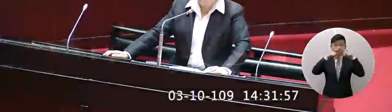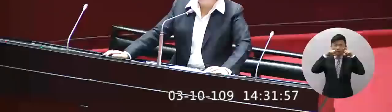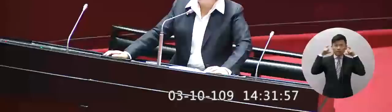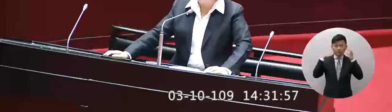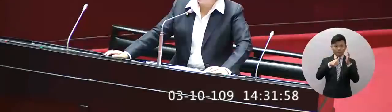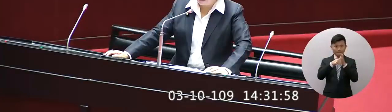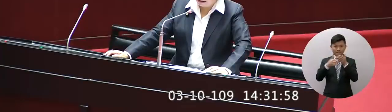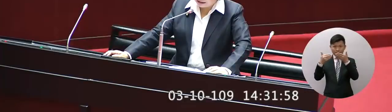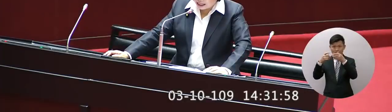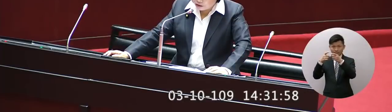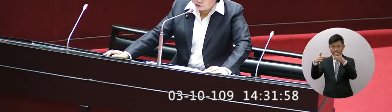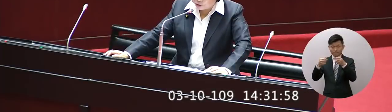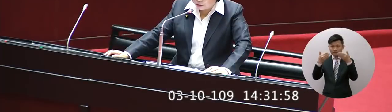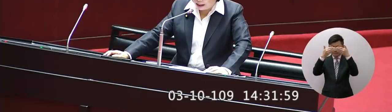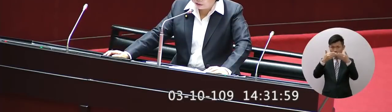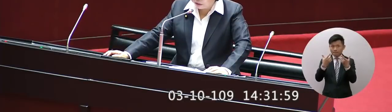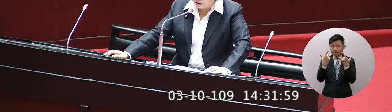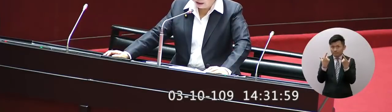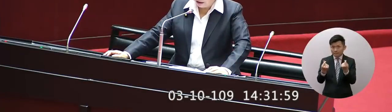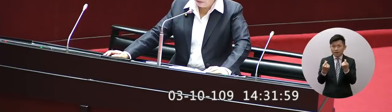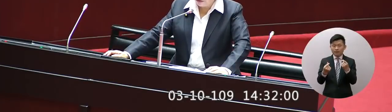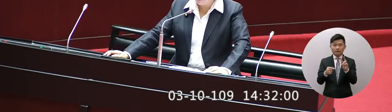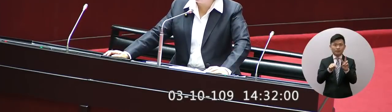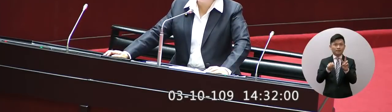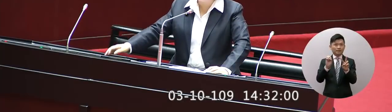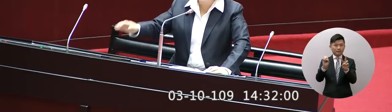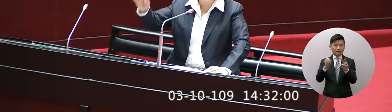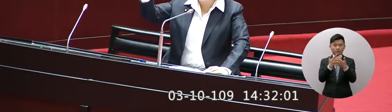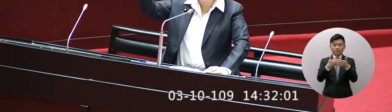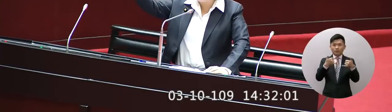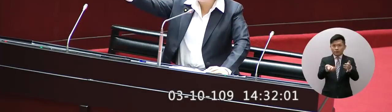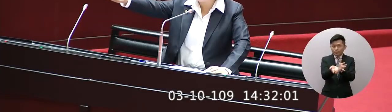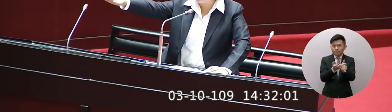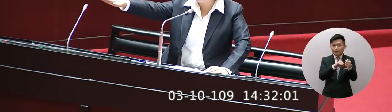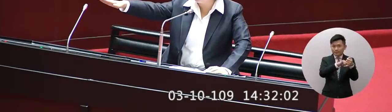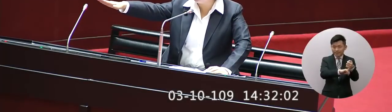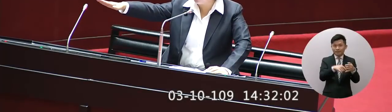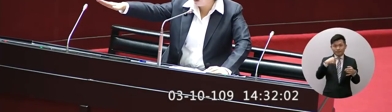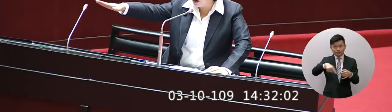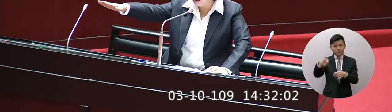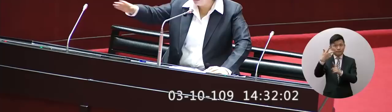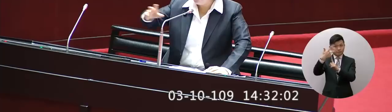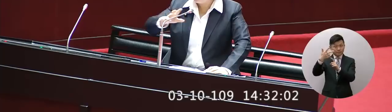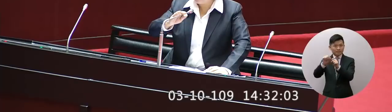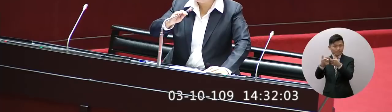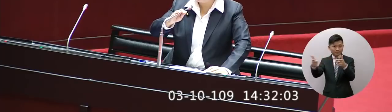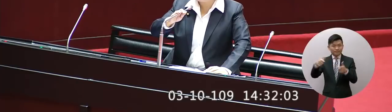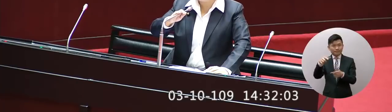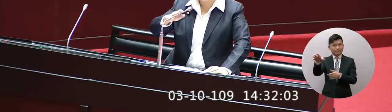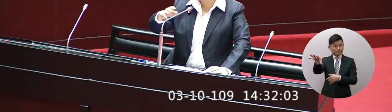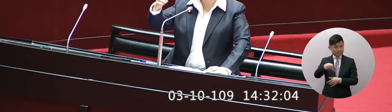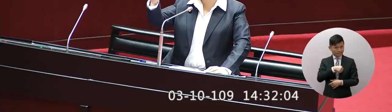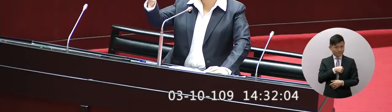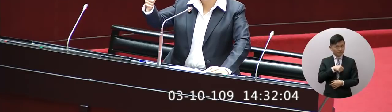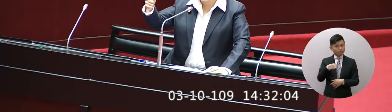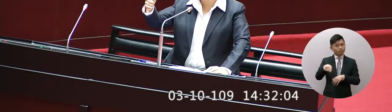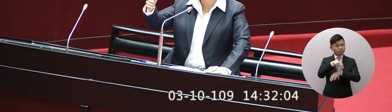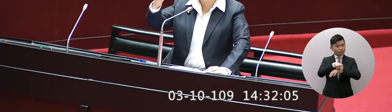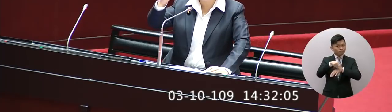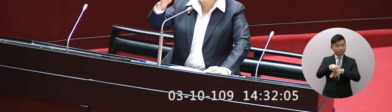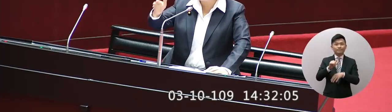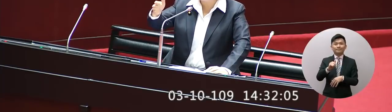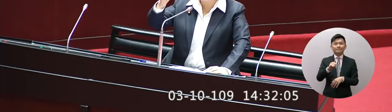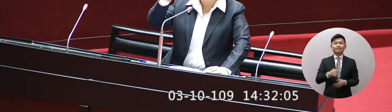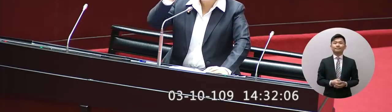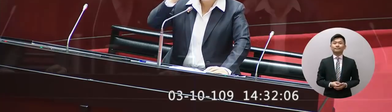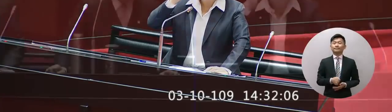名制2.0呢，要采取网络预购，并且到超商去取货，这个方式的确是非常好，